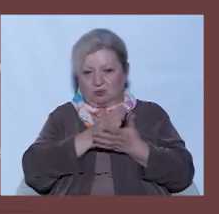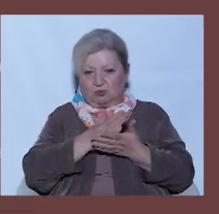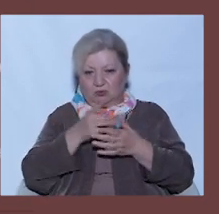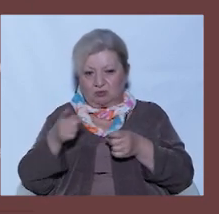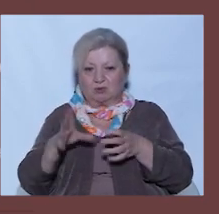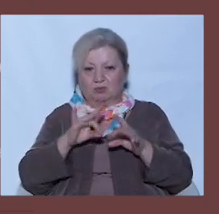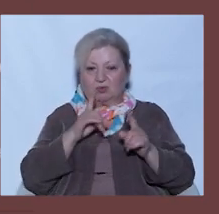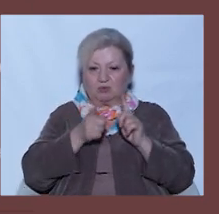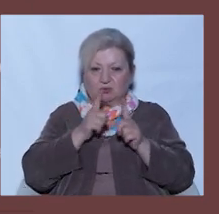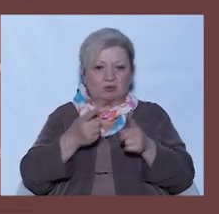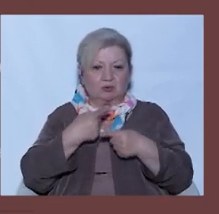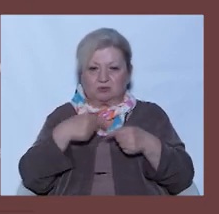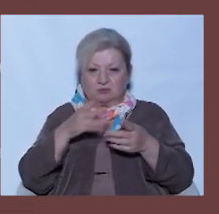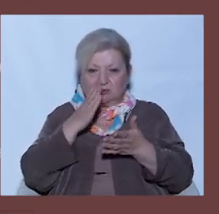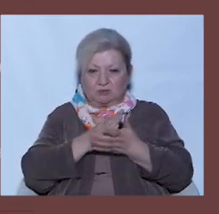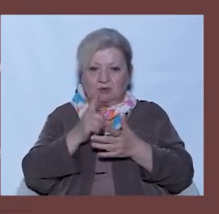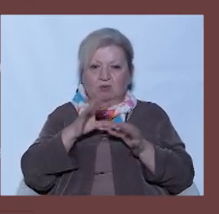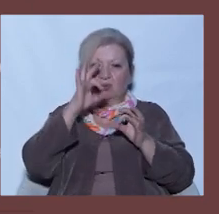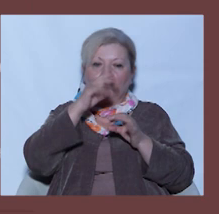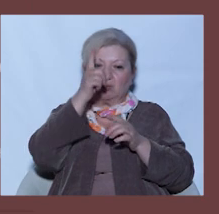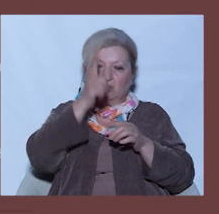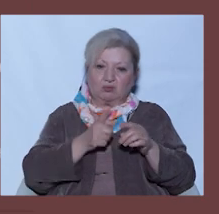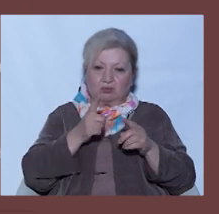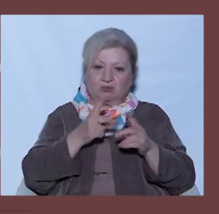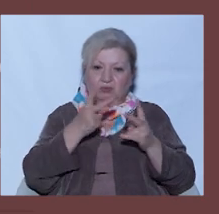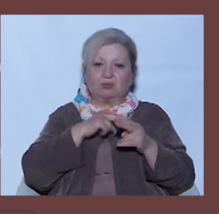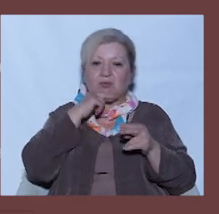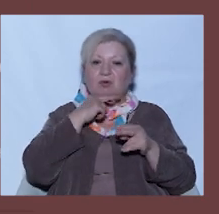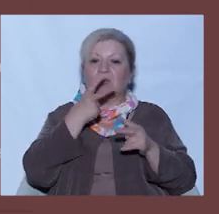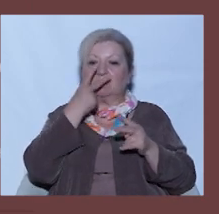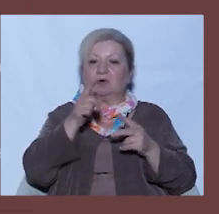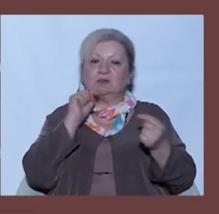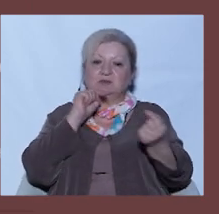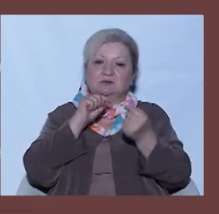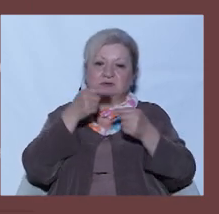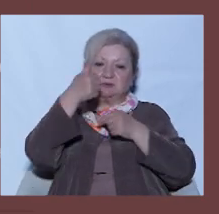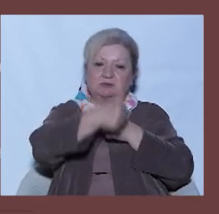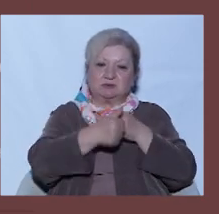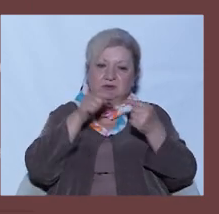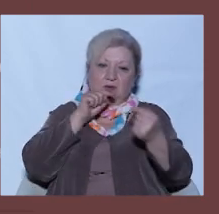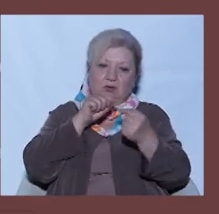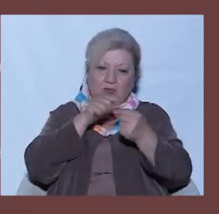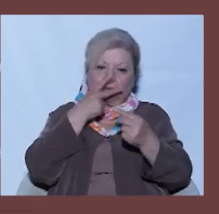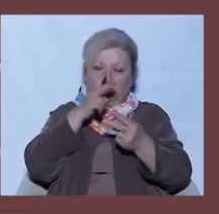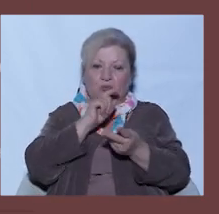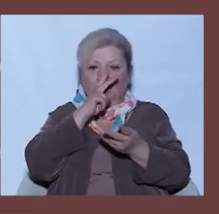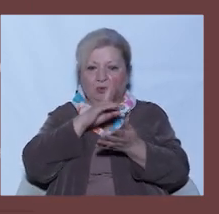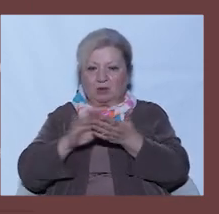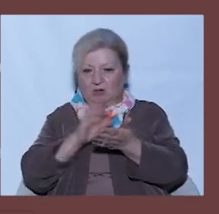ჩვენ იმისათვის, რომ პროცესი მიულევადი იყოს, ამიტომ უნდა დავაკვირდეთ და წინაღობა ნულს გაუტოლო, ენერგიის დანაკარგები არ